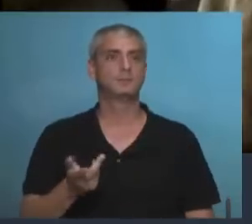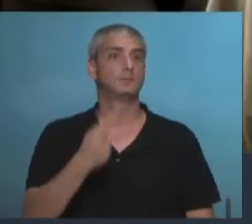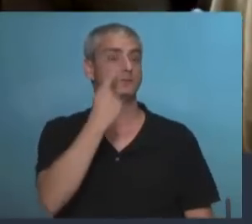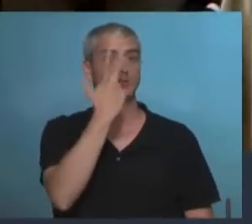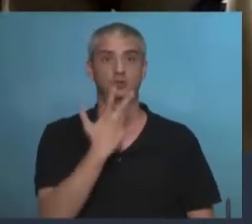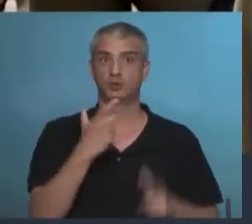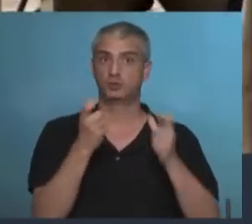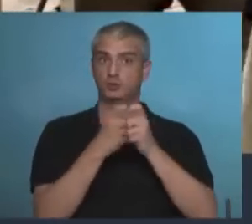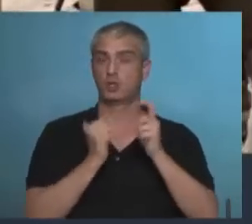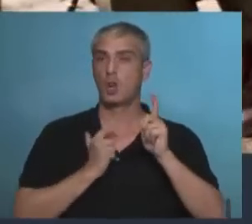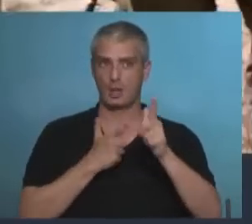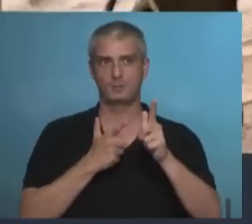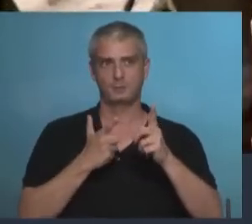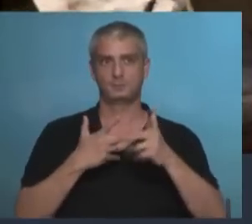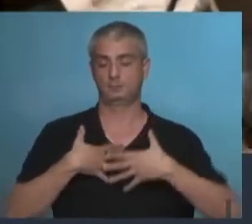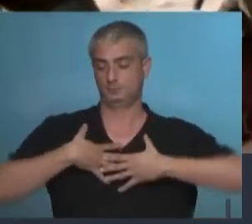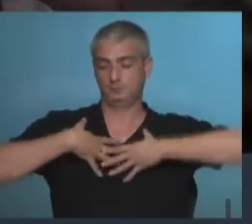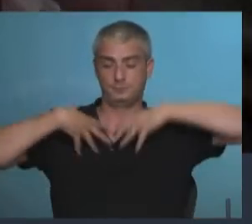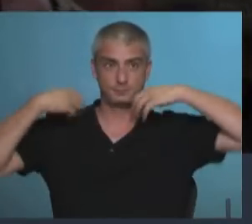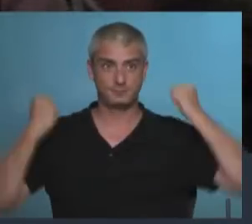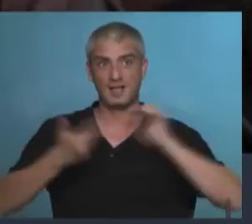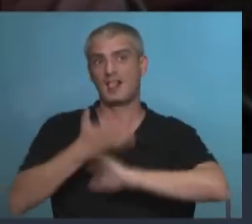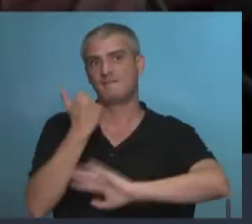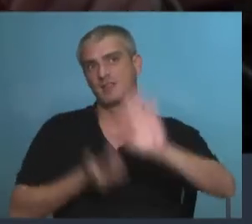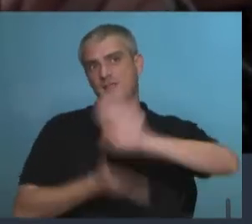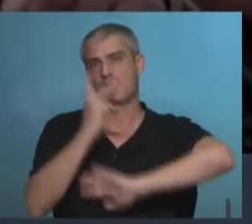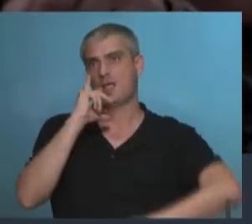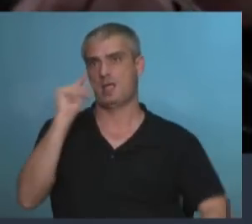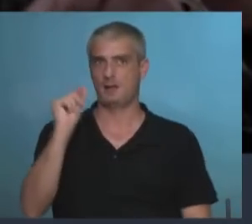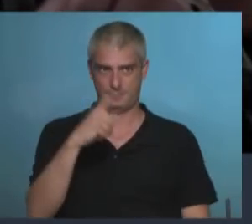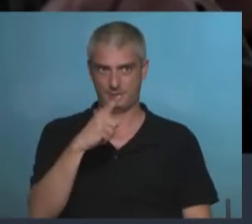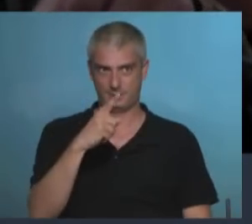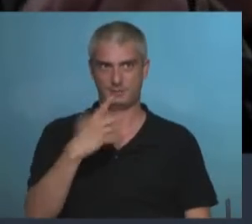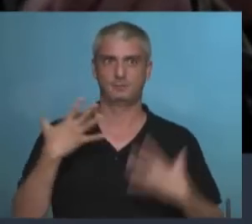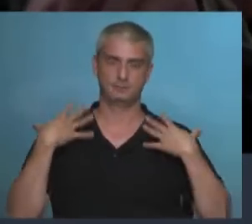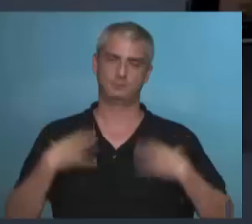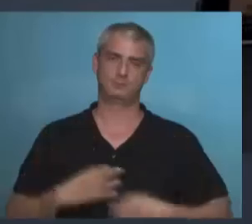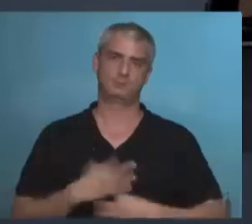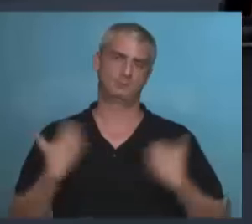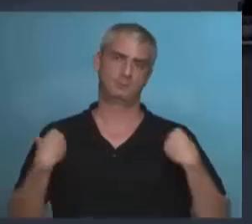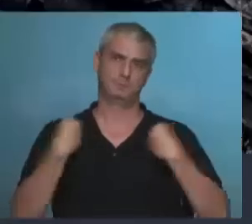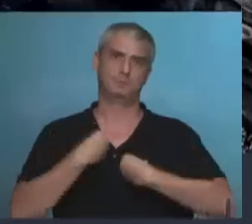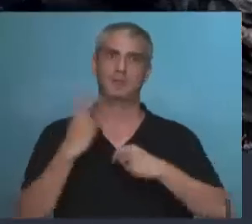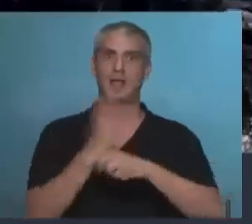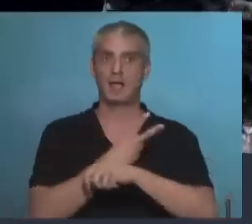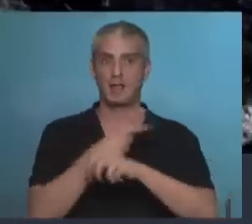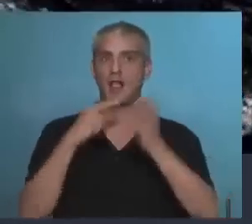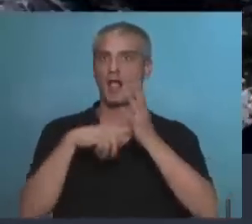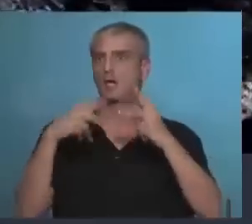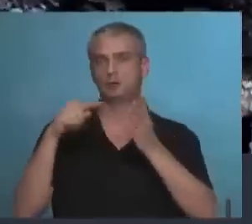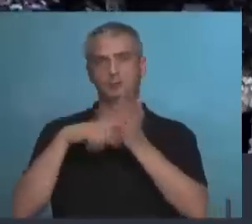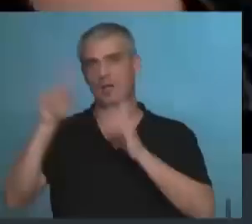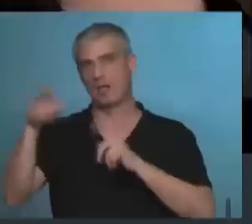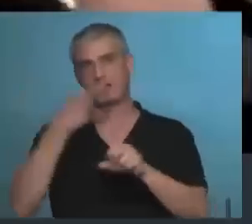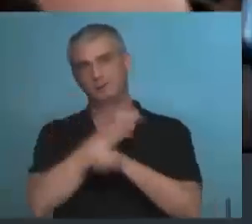הפלוגה פושטים את מדי צה"ל לפני שהם יוצאים הביתה. הם לובשים בגדים אזרחיים, החשש הוא התנכלות ללובשי